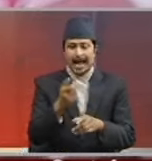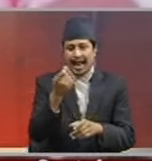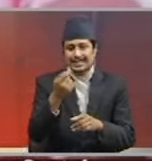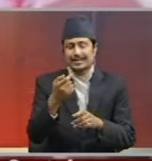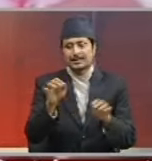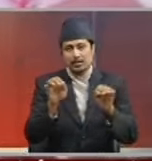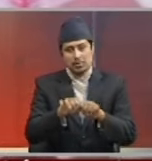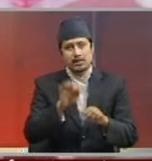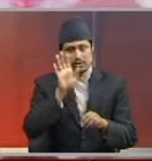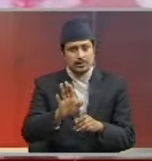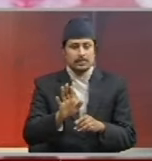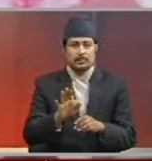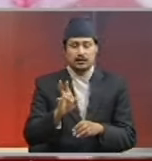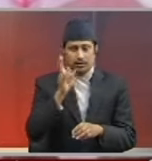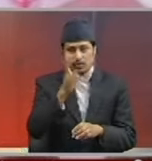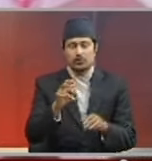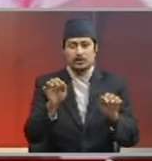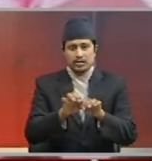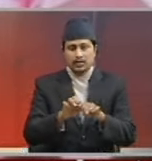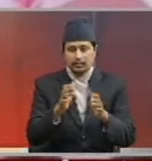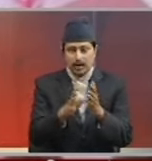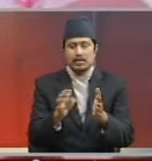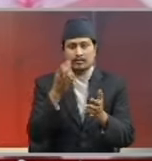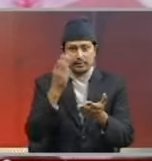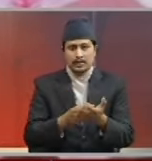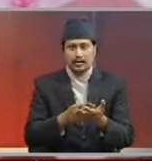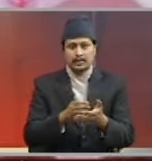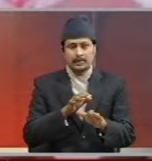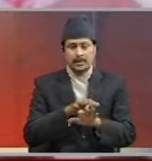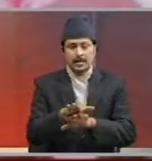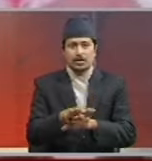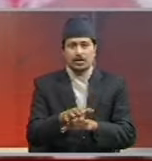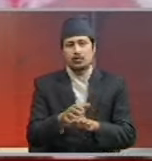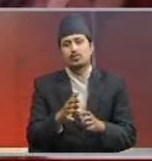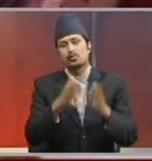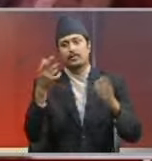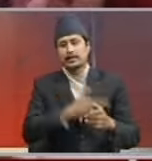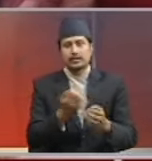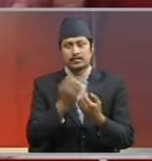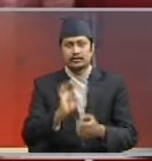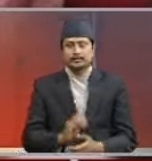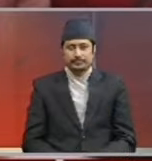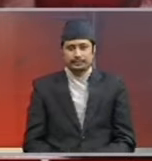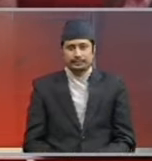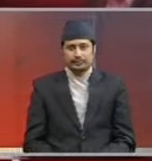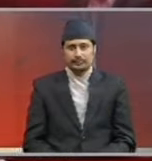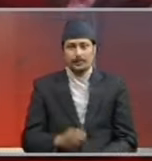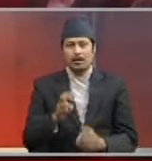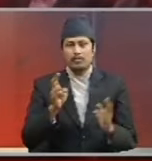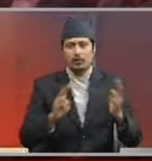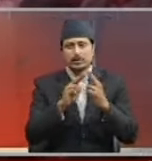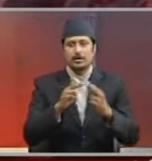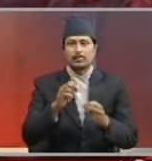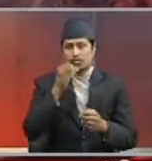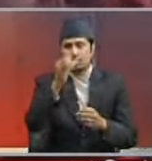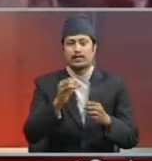सम्बन्ध छ कि त्यो सम्बन्धबाट मात्रै पनि हामी धेरै ठुलो फाइदा लिन सक्छौँ। भौतिक